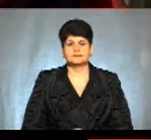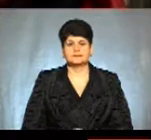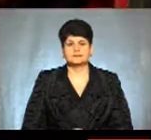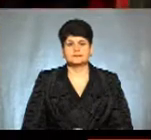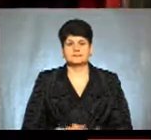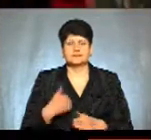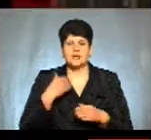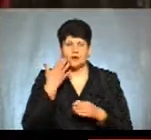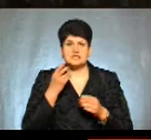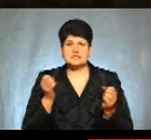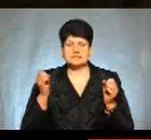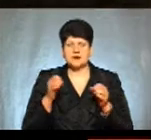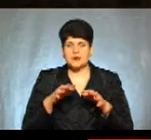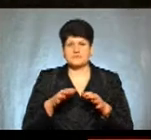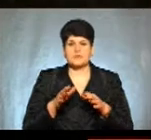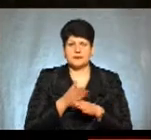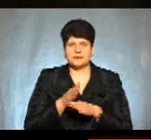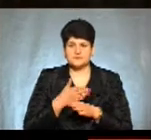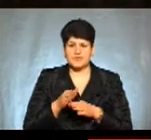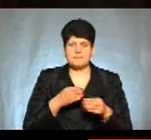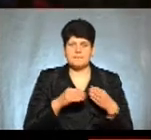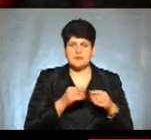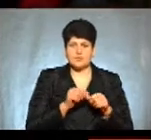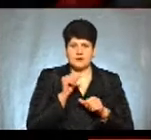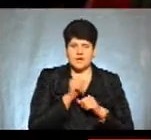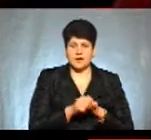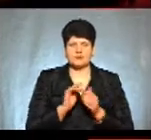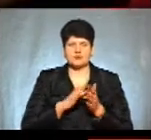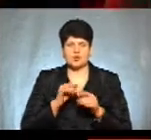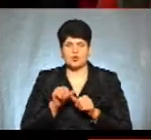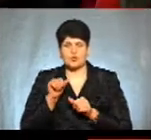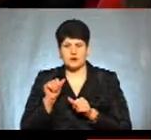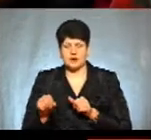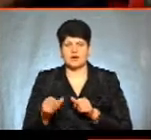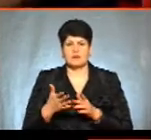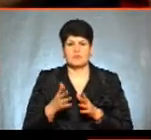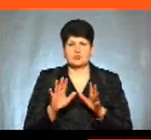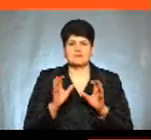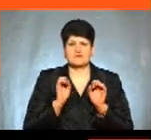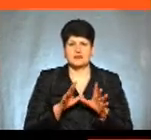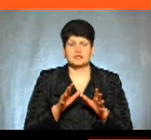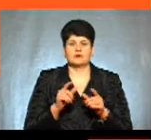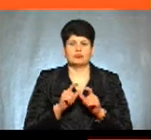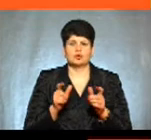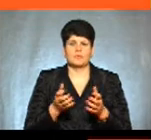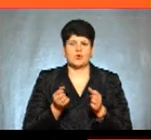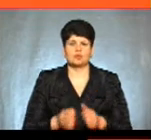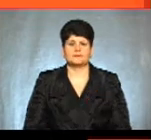Так, ми коли збираємо, ми сортуємо його окремо скло, окремо пластик і будемо здавати в пункт прийому.